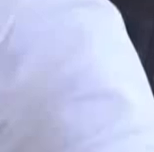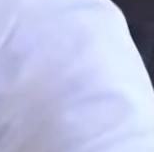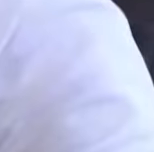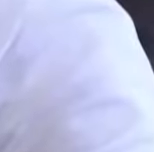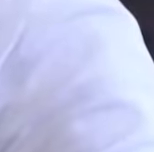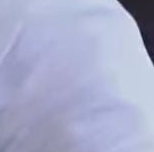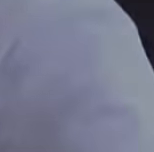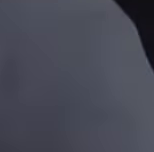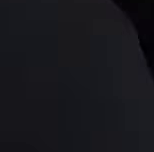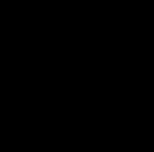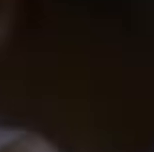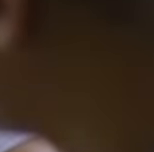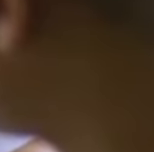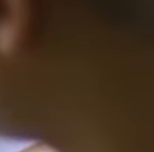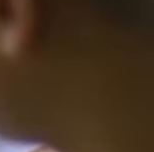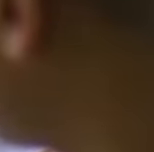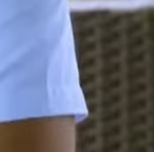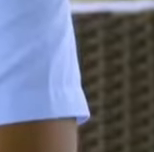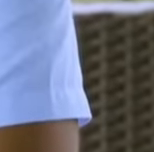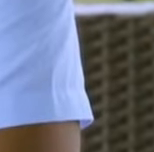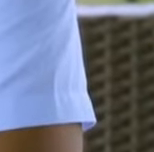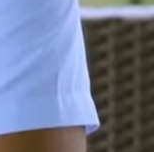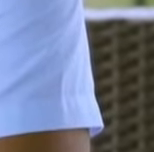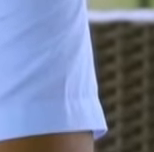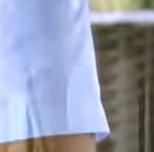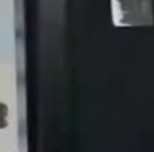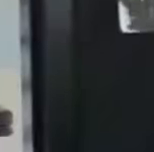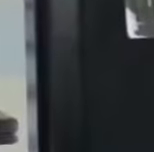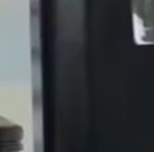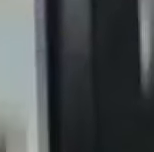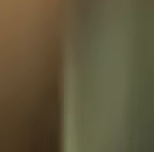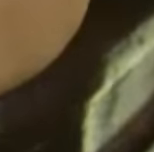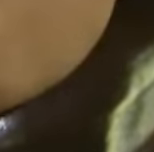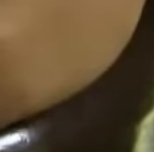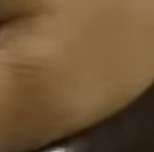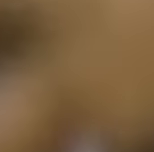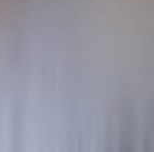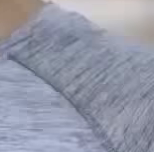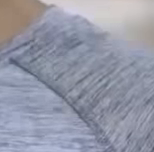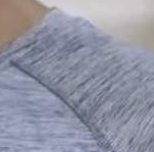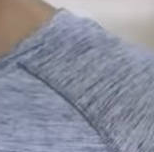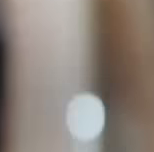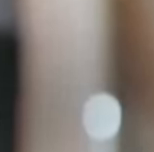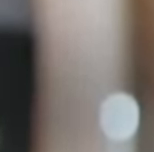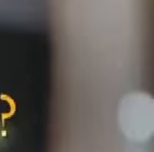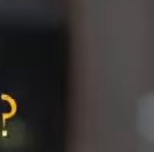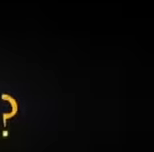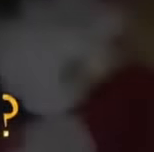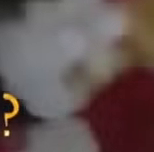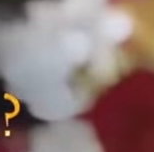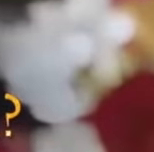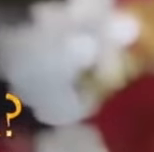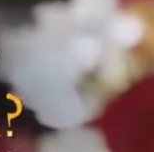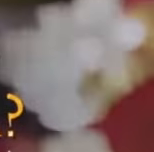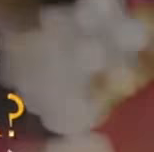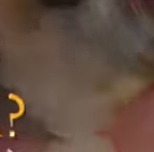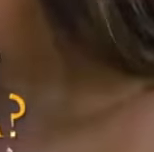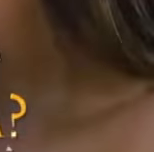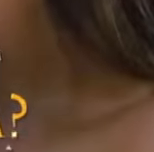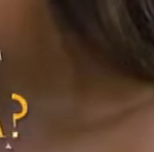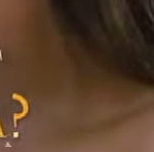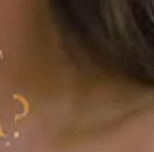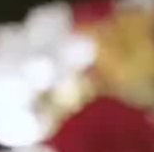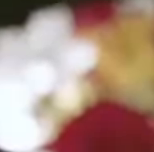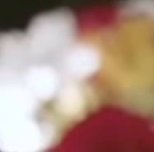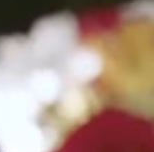restaurant, magseselosan pa niya. Sa mag-asawa, nagtutulungan. May sasalba pa ba niya ang kanilang pagsasama? I want to fix us. Di